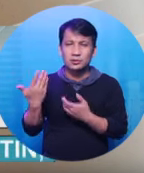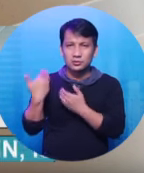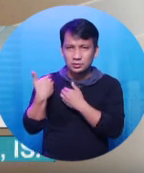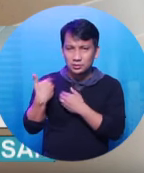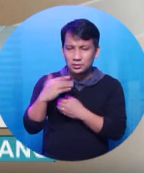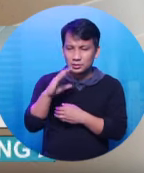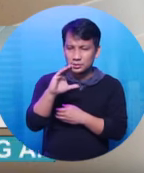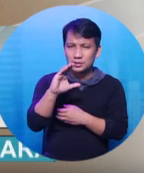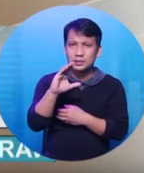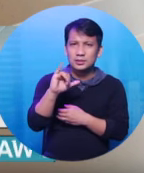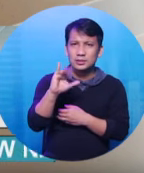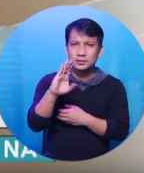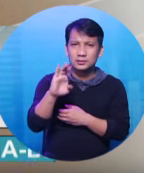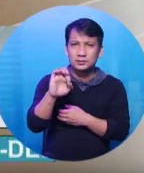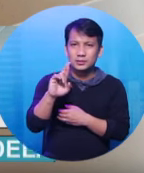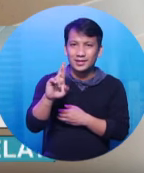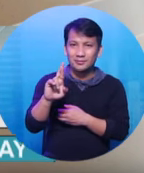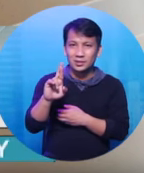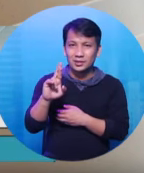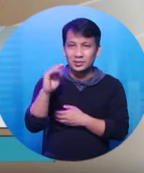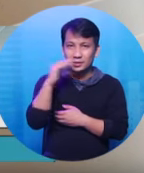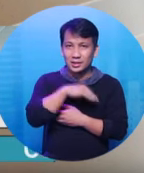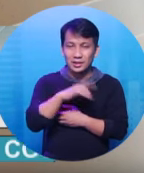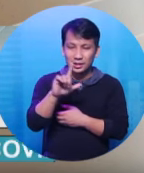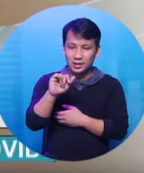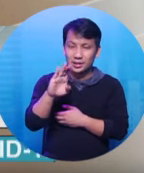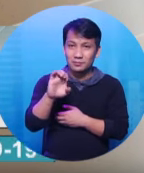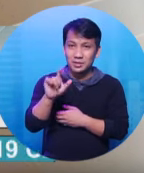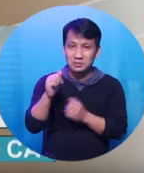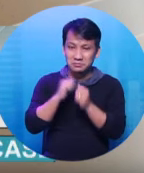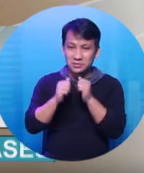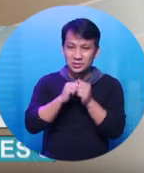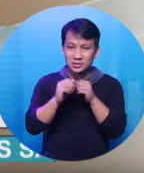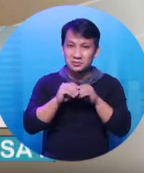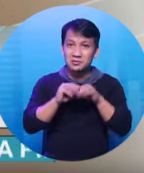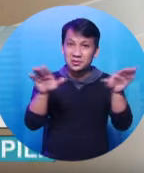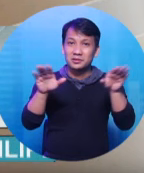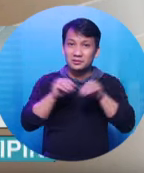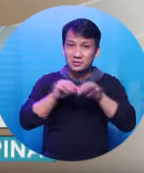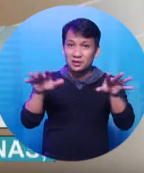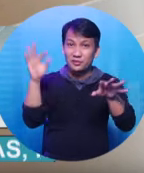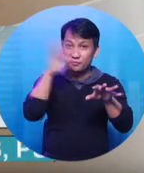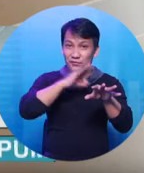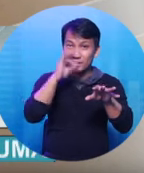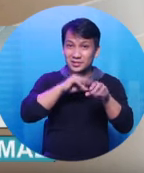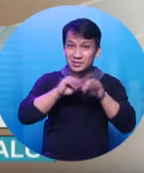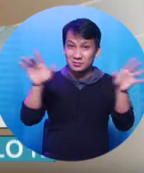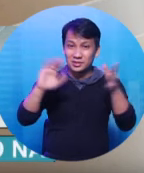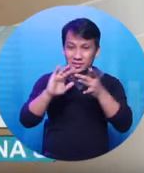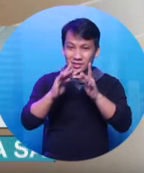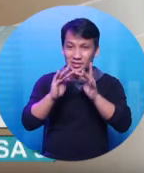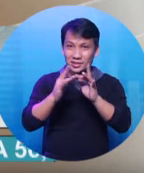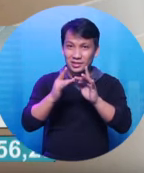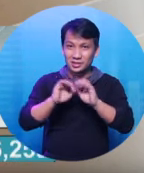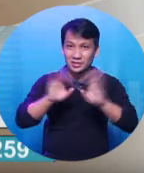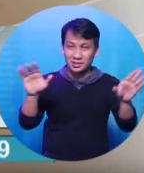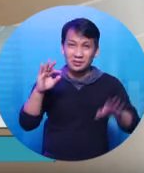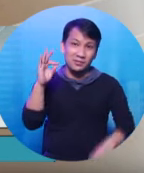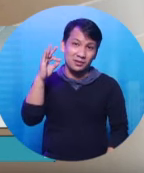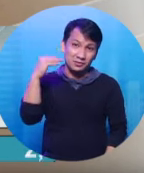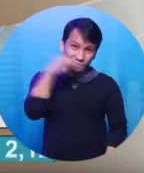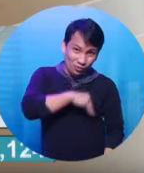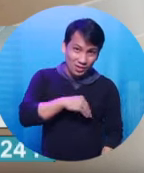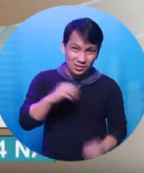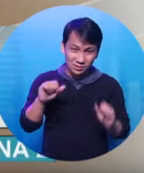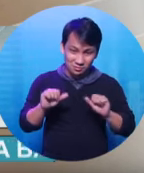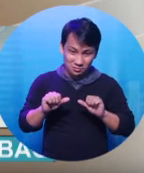Kasi makikita po natin na may actual, na may analyst food. Dahil alam naman na hindi totoo ang pinagsasabi.